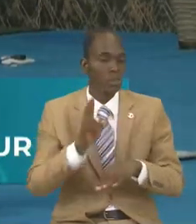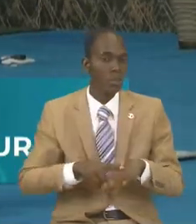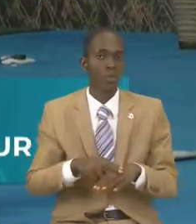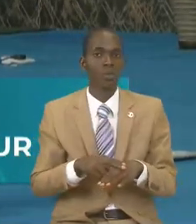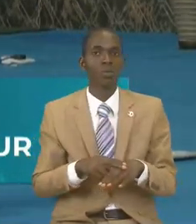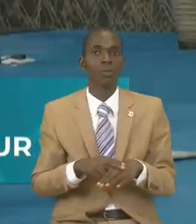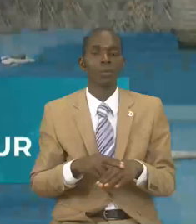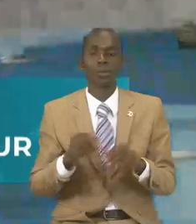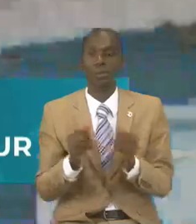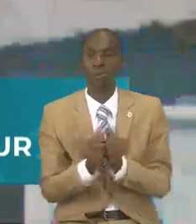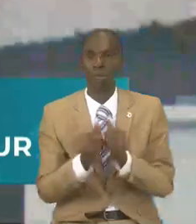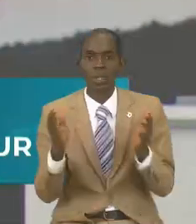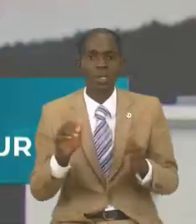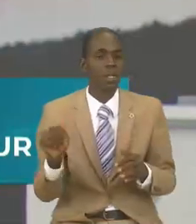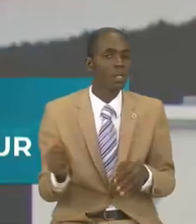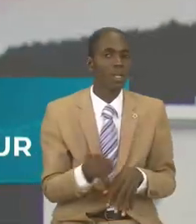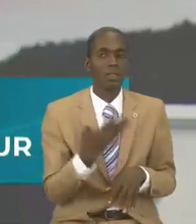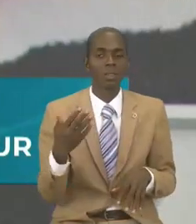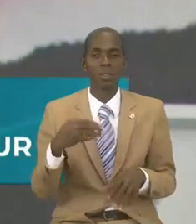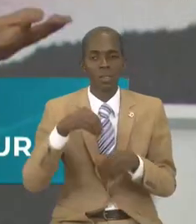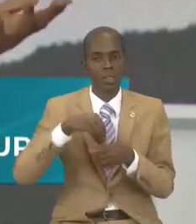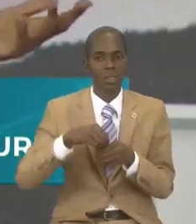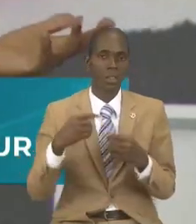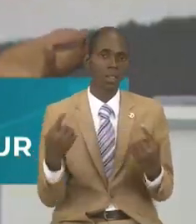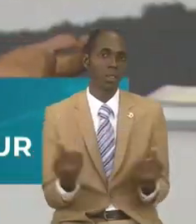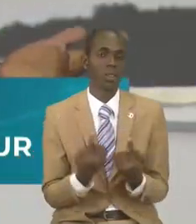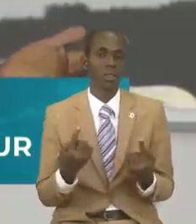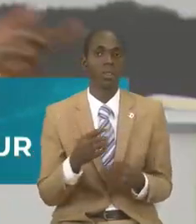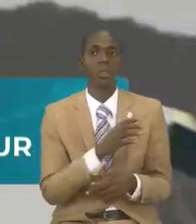la dépravation, sans aucun péché connu.